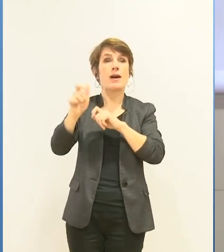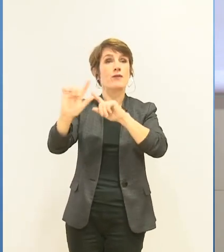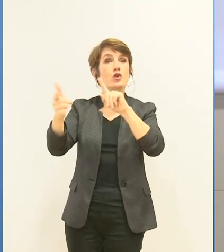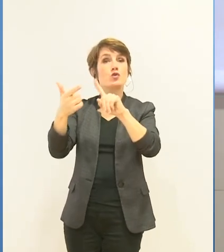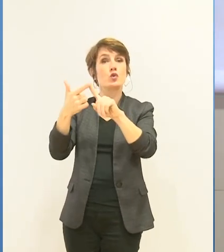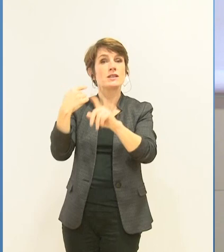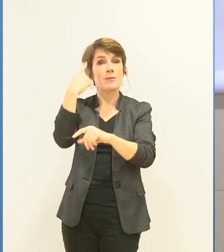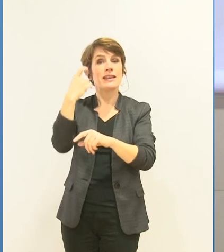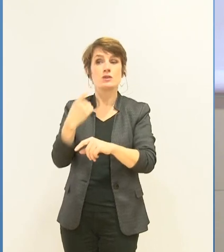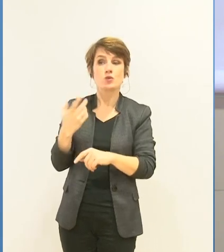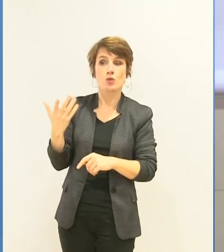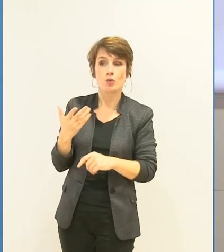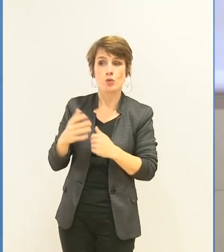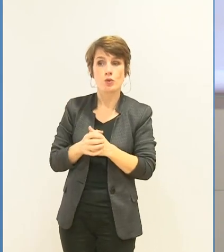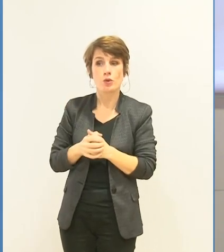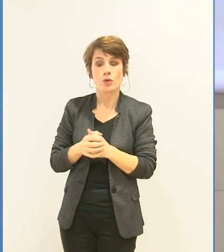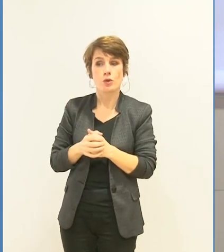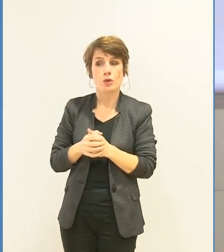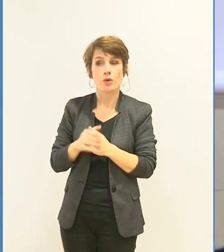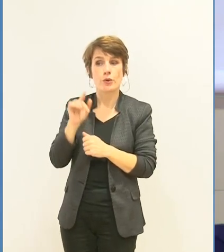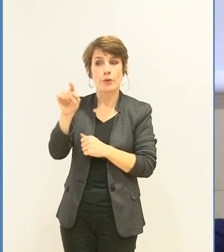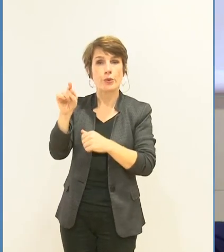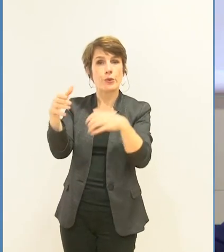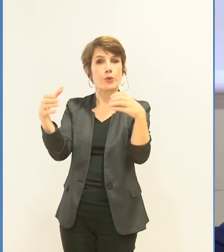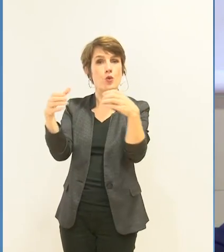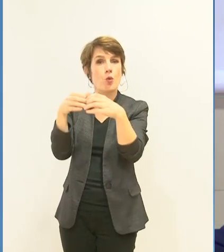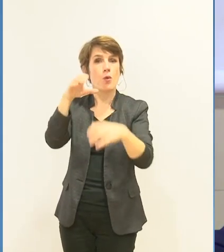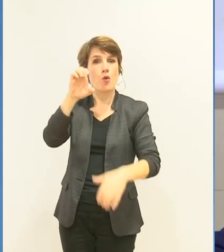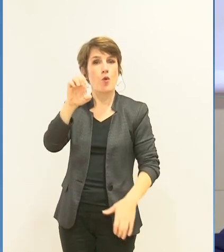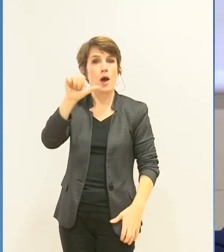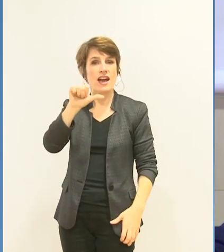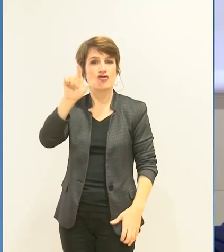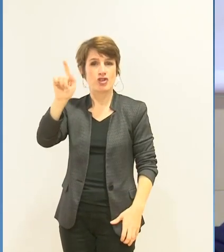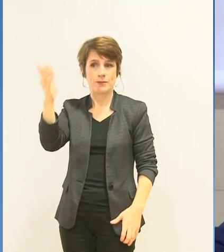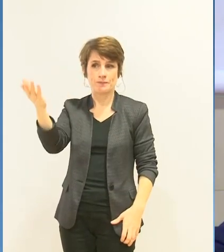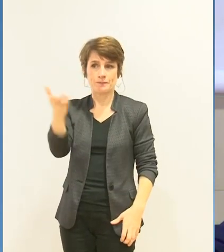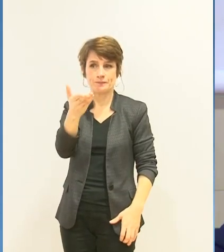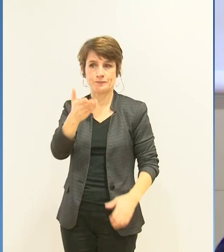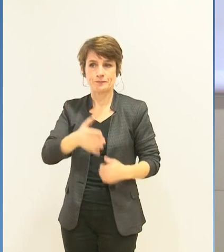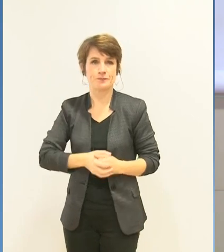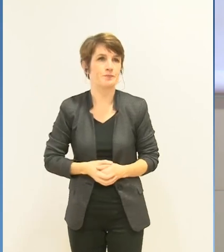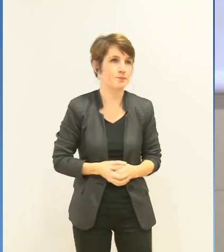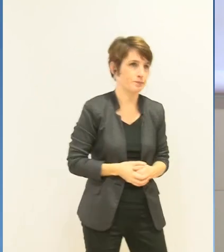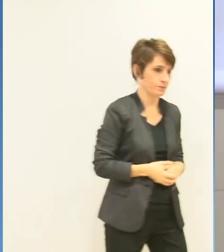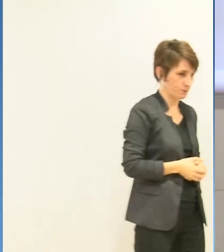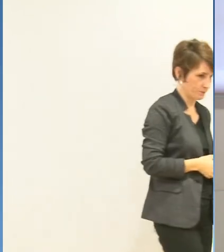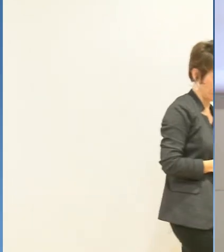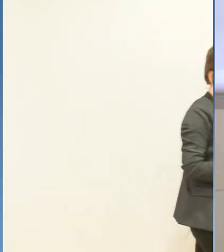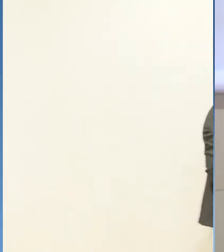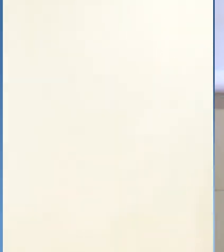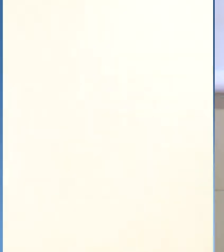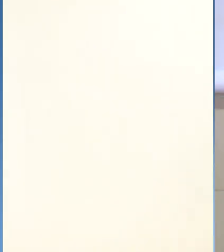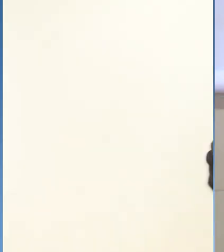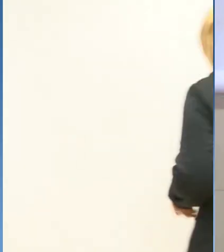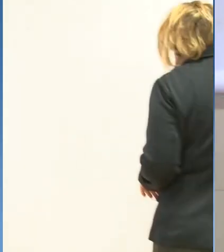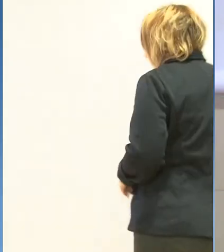orale elle est portez pas eux âgé lui merci monsieur le maire je voulais intervenir